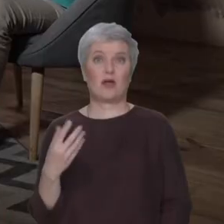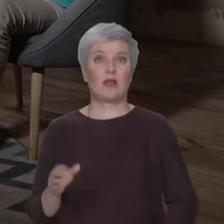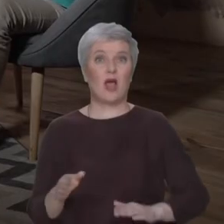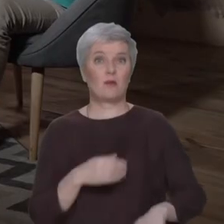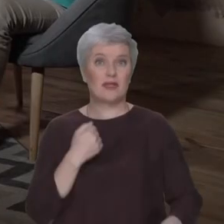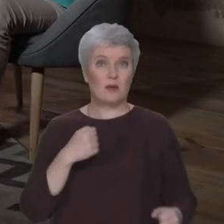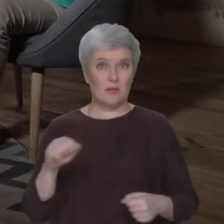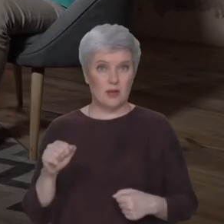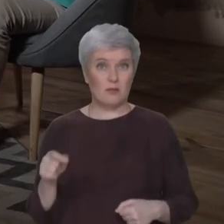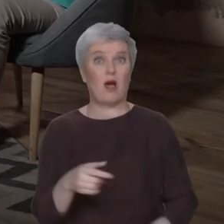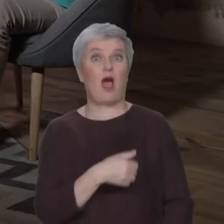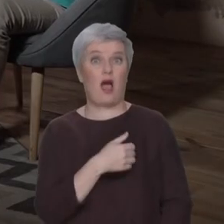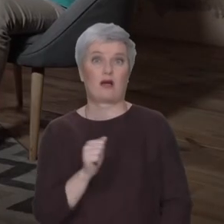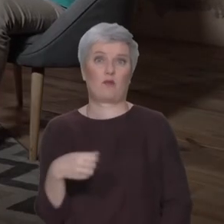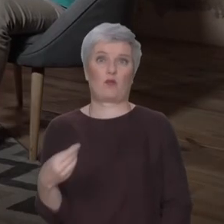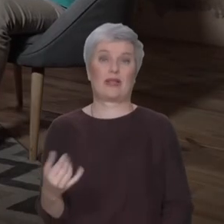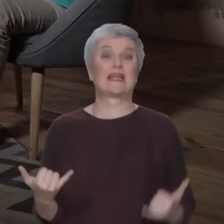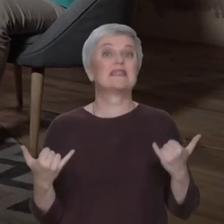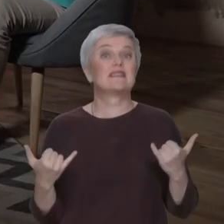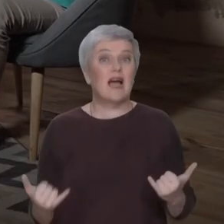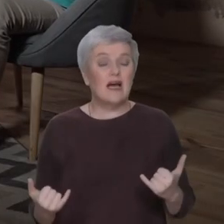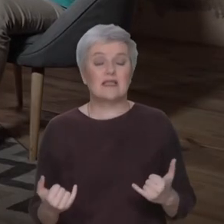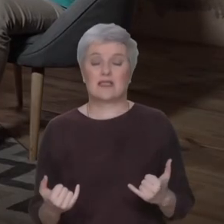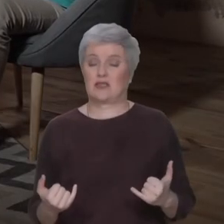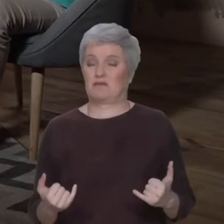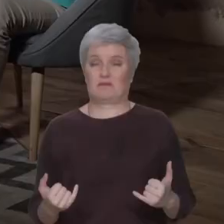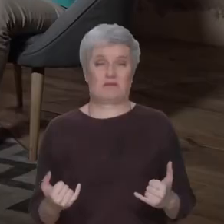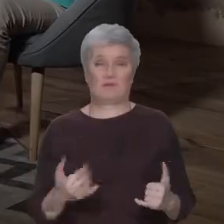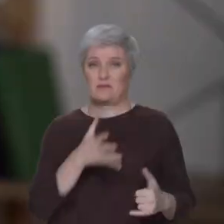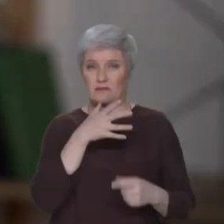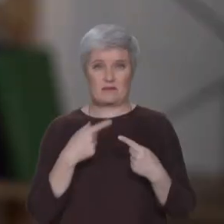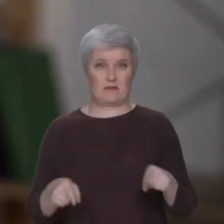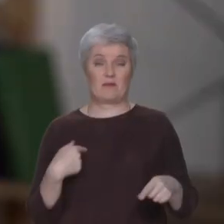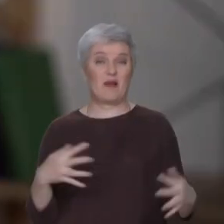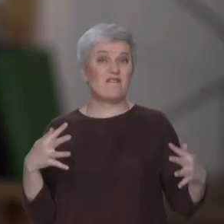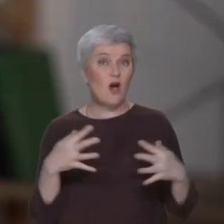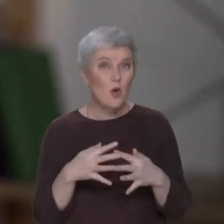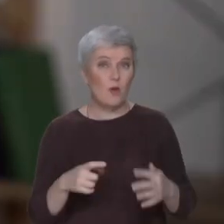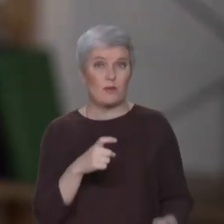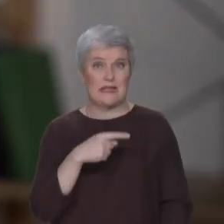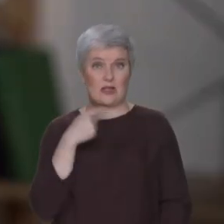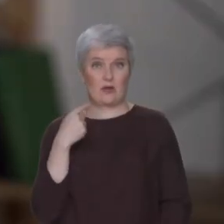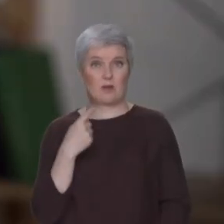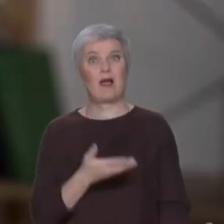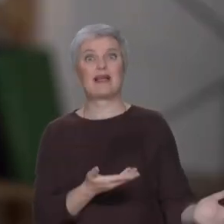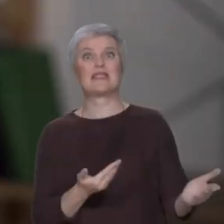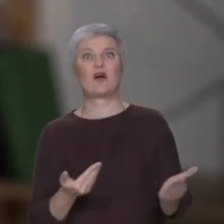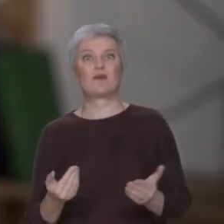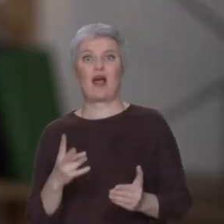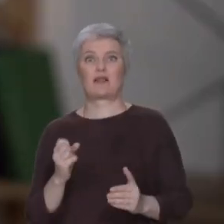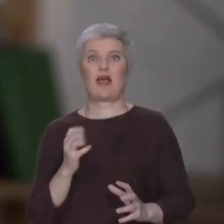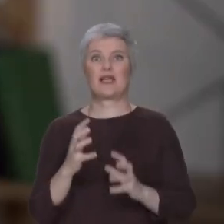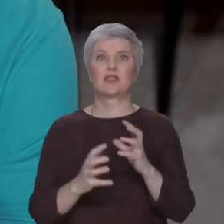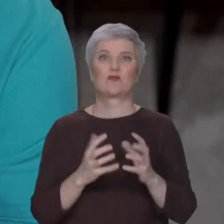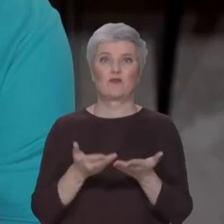перемоги, при її бажанні, можна дати. Зараз це взагалі не наразі. Зараз ми воюємо з росіянами. Завлікати їх на світовій